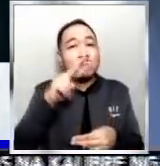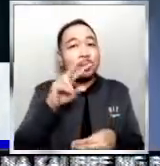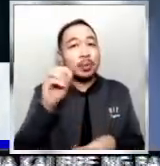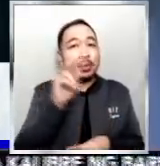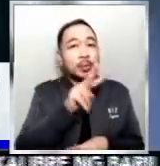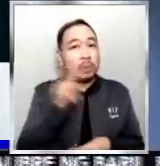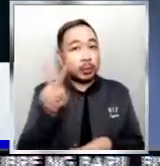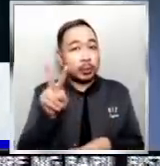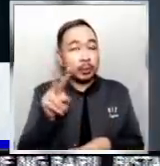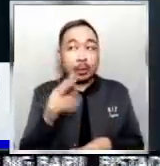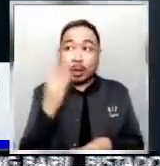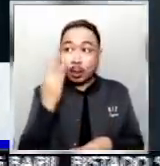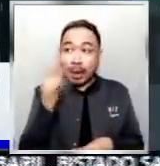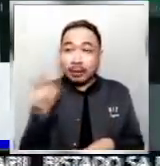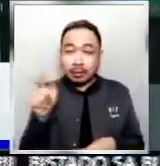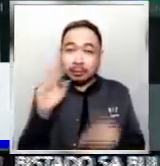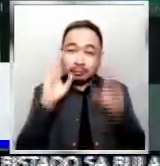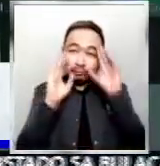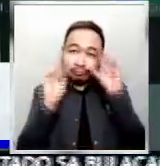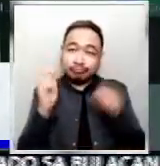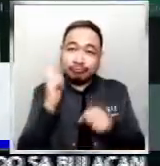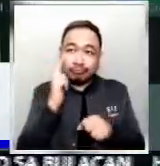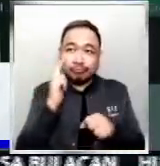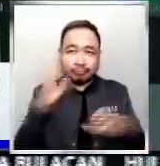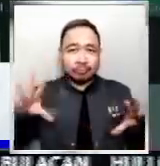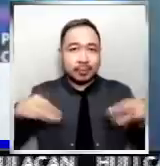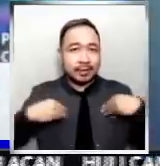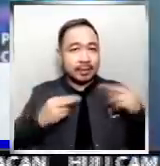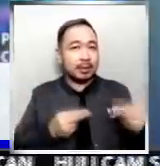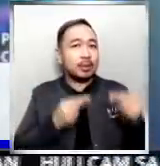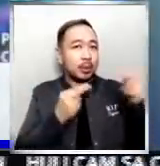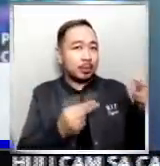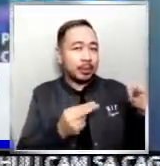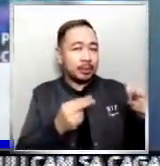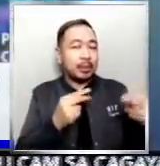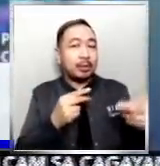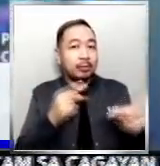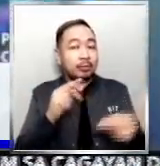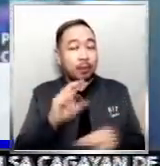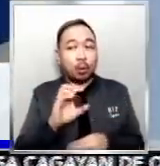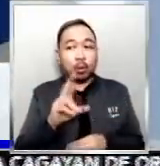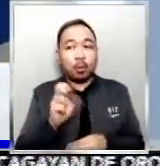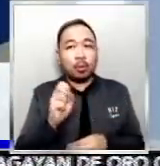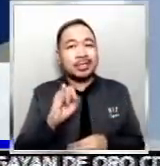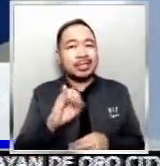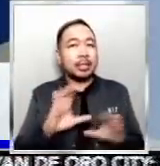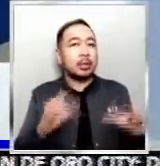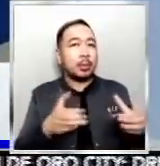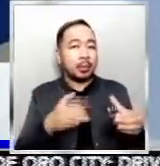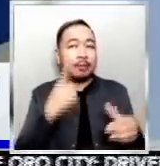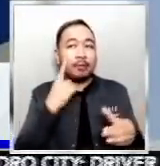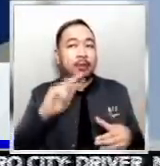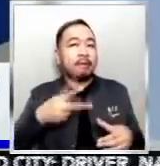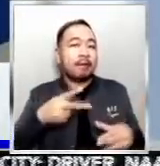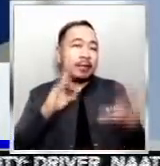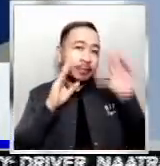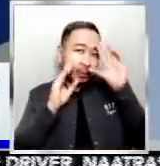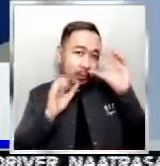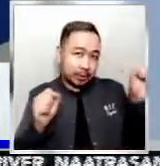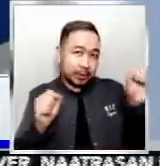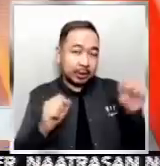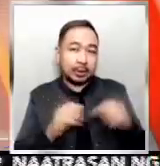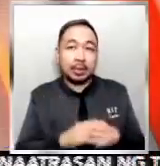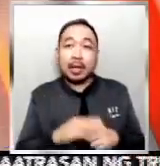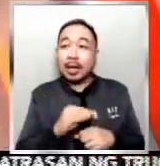Rodrigo Duterte sa nominasyon ng PDP Laban Cusi faction bilang vice presidential candidate at presidential candidate naman si Senador